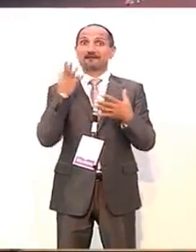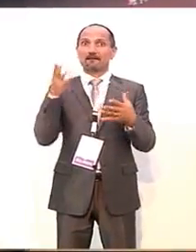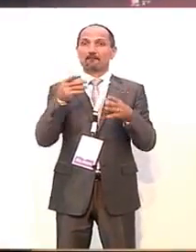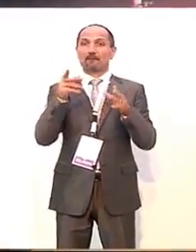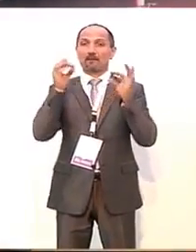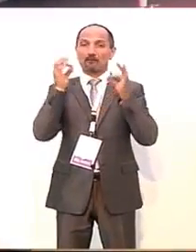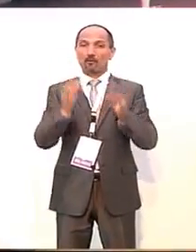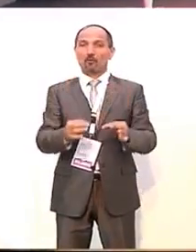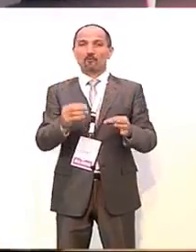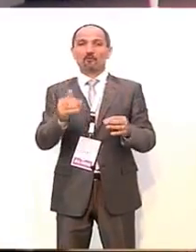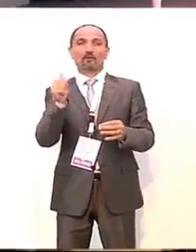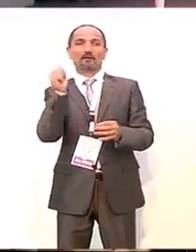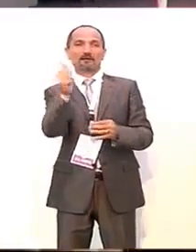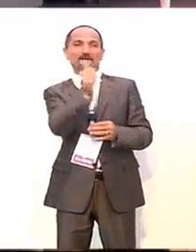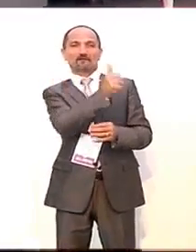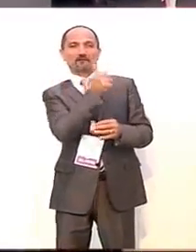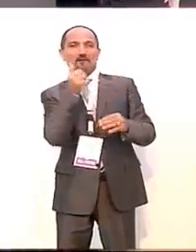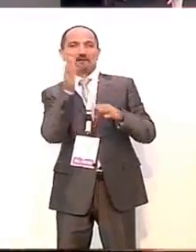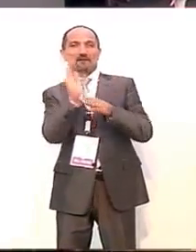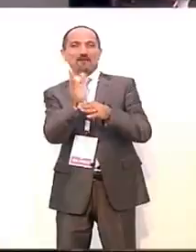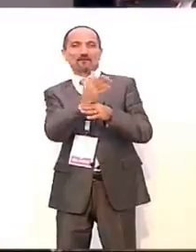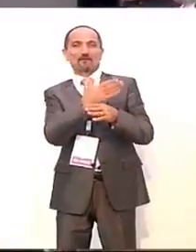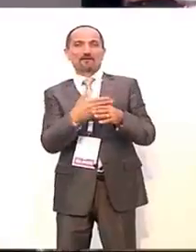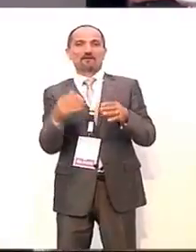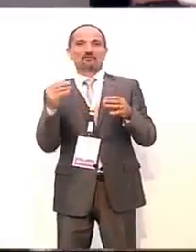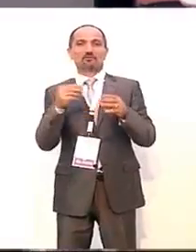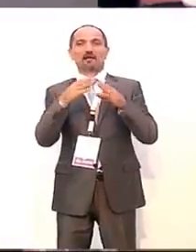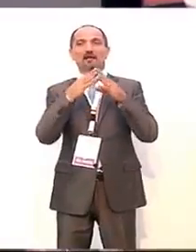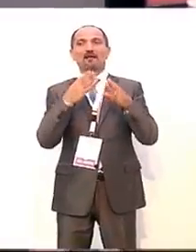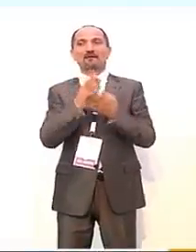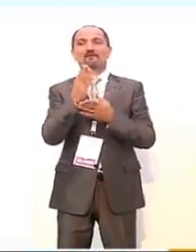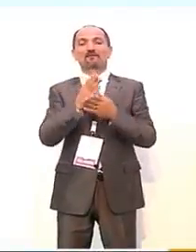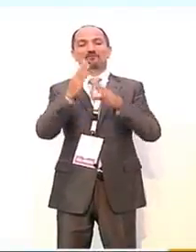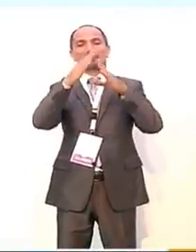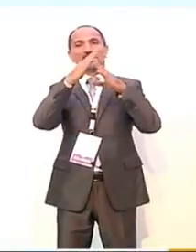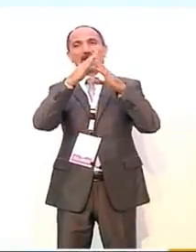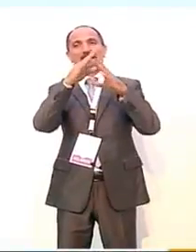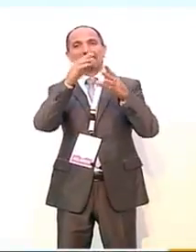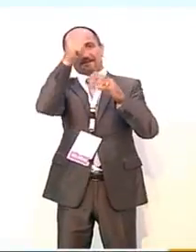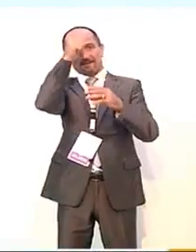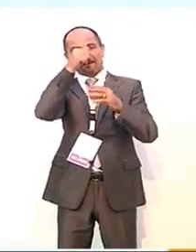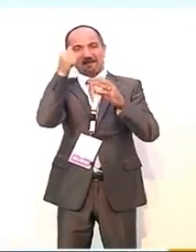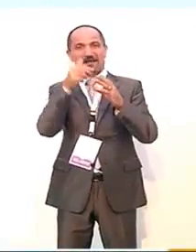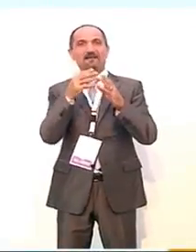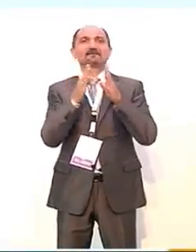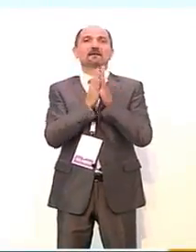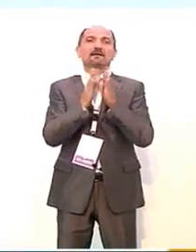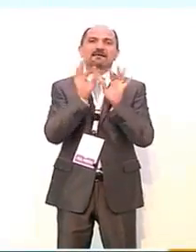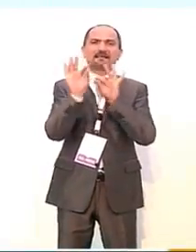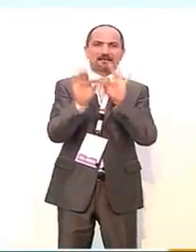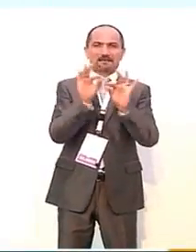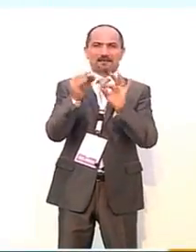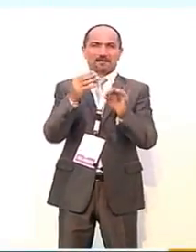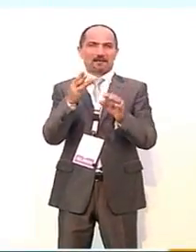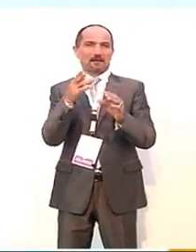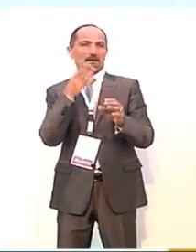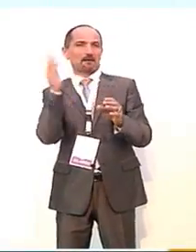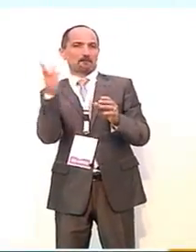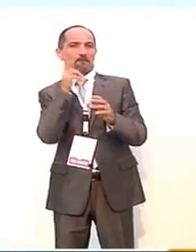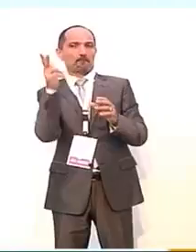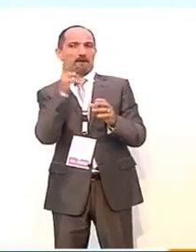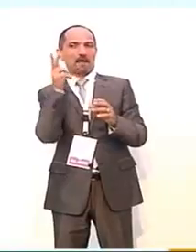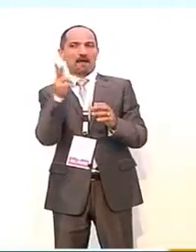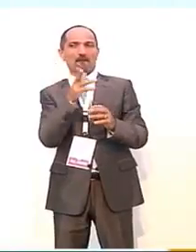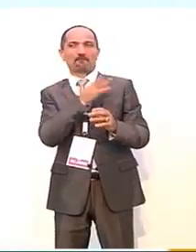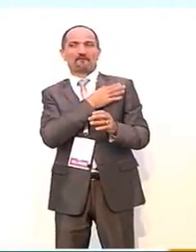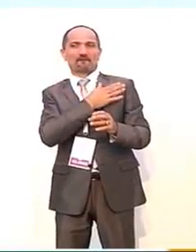quella dell'individualismo e della frammentazione. Attraverso la Chiesa, le critiche a Papa Francesco, attraverso la politica, il